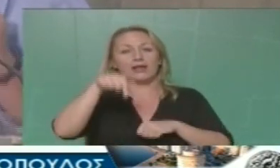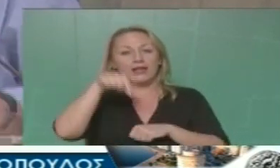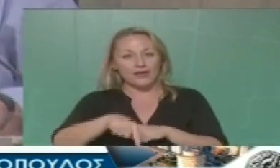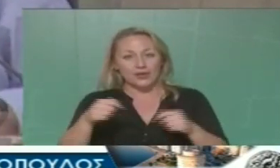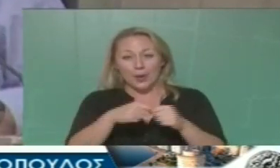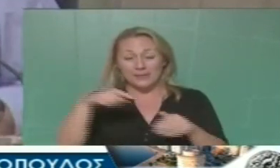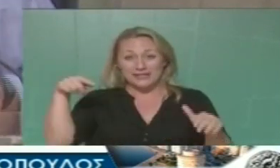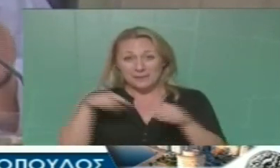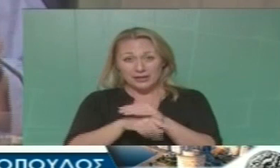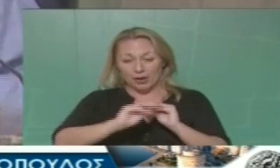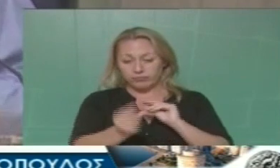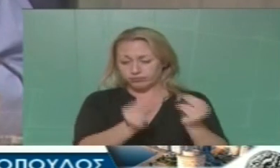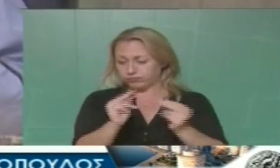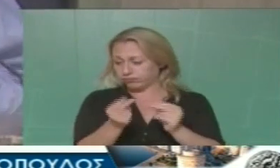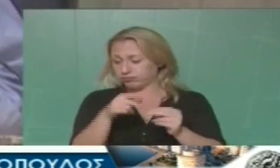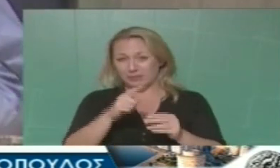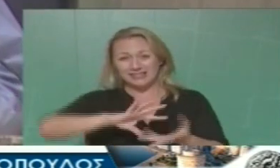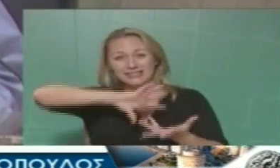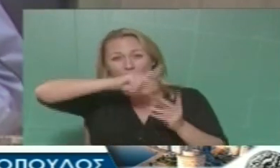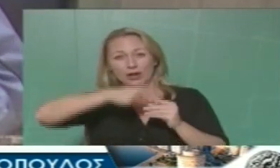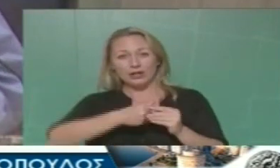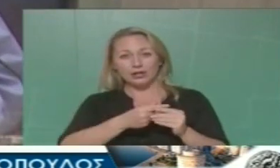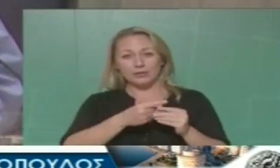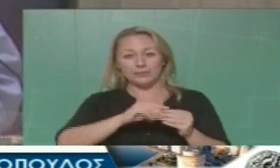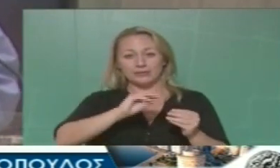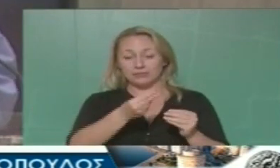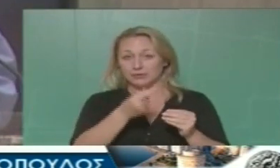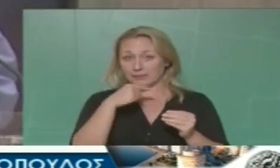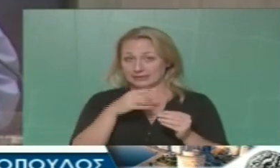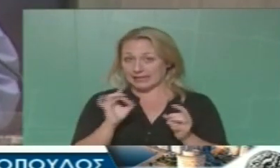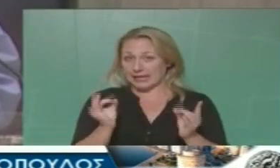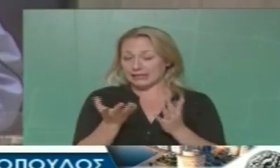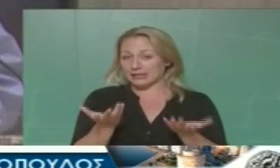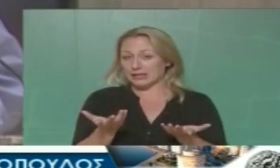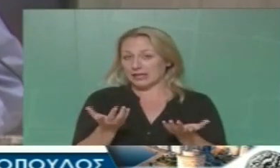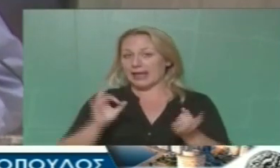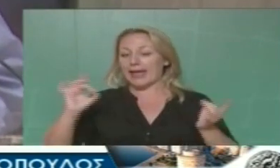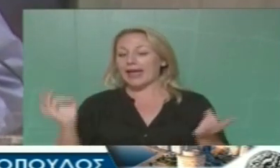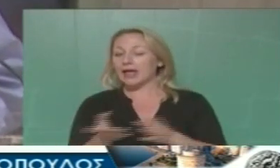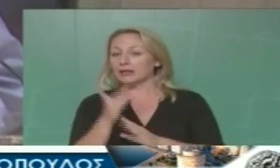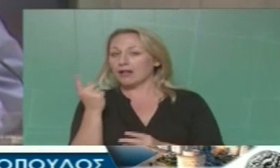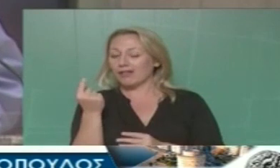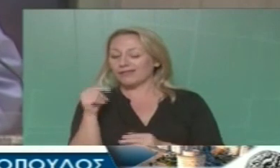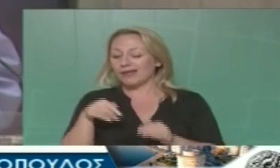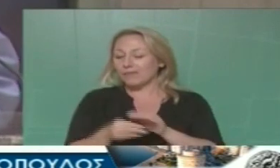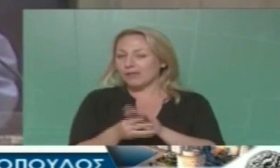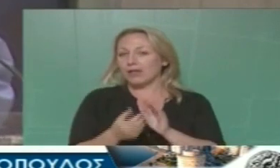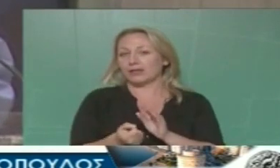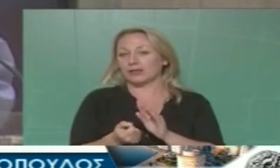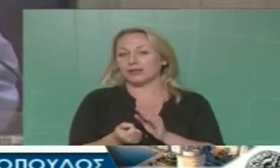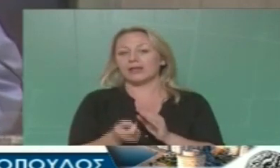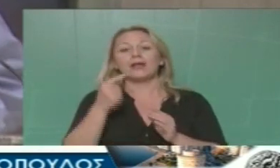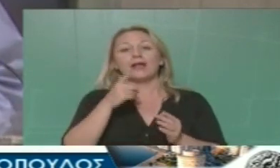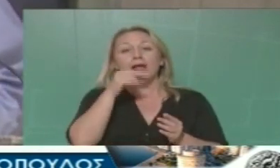πιο συχνούς σταθμούς παγκοσμίως, τυχαίο άραγε, ή εκεί βρίσκονται τα πολλά λεφτά?